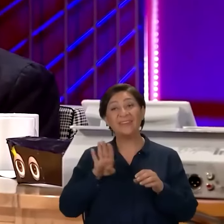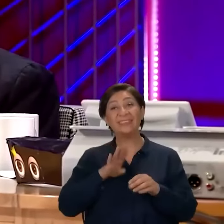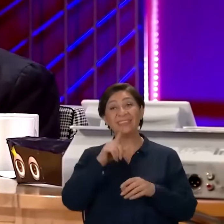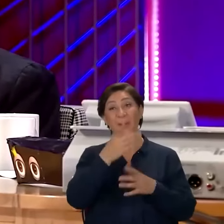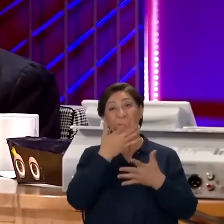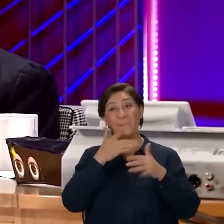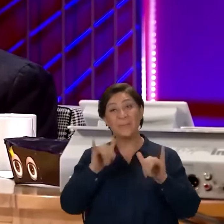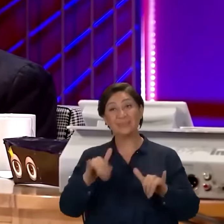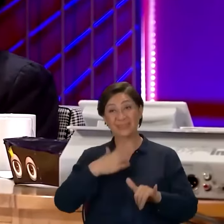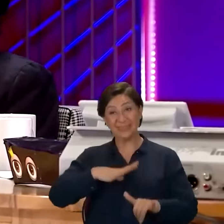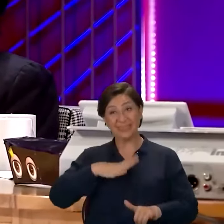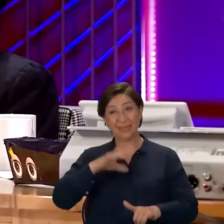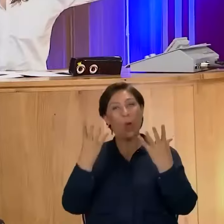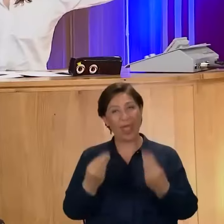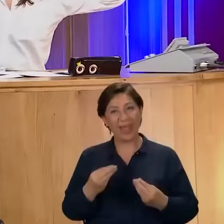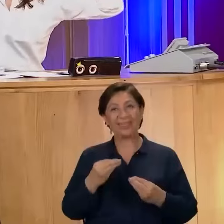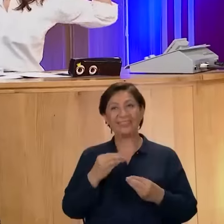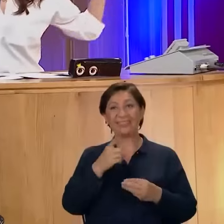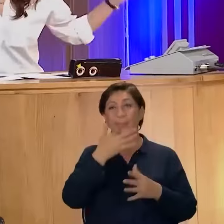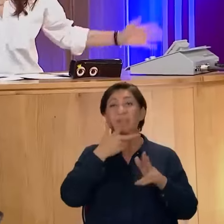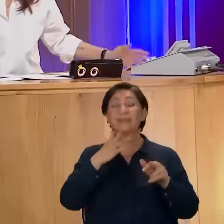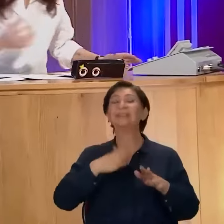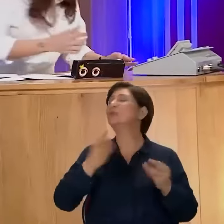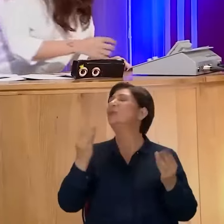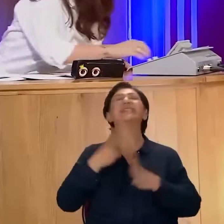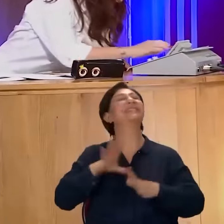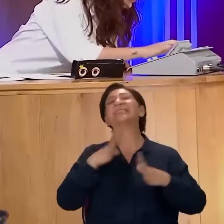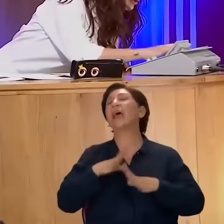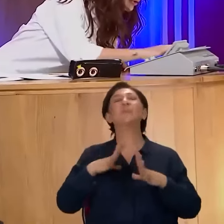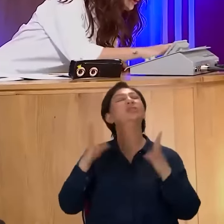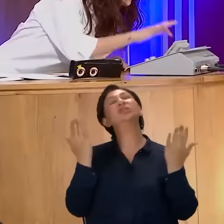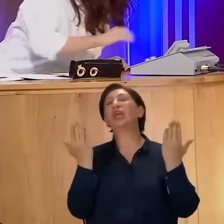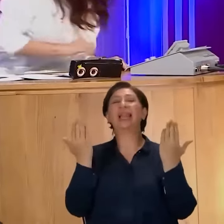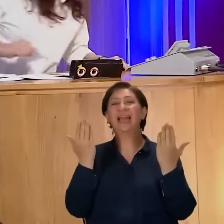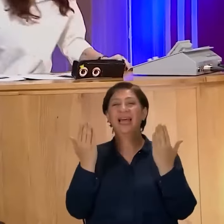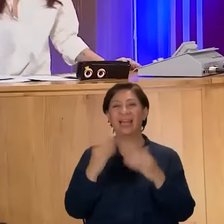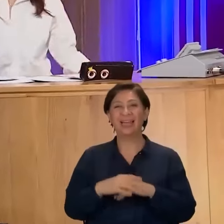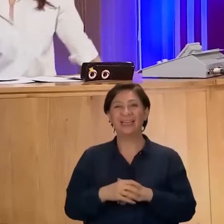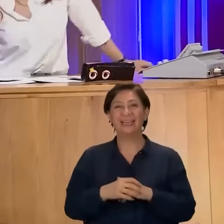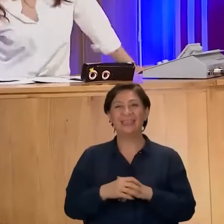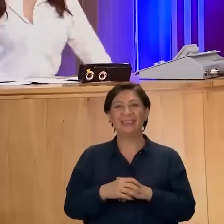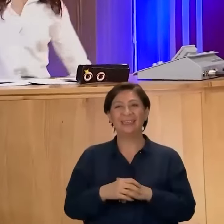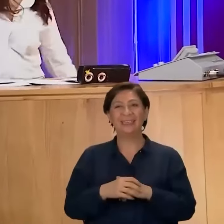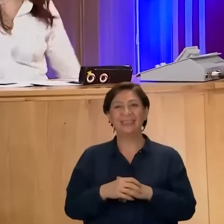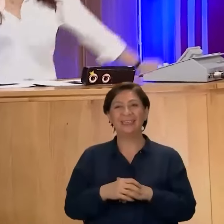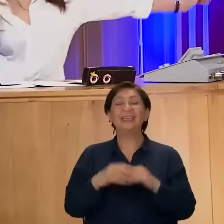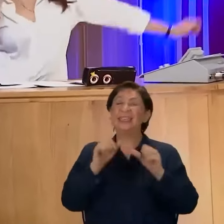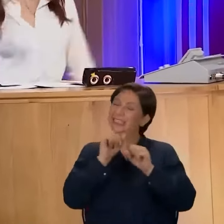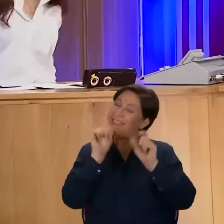size benzemesini ister misiniz huy olarak? Ben çok isterim, o kadar çok isterim ki inşallah.